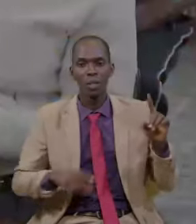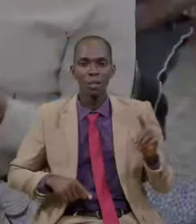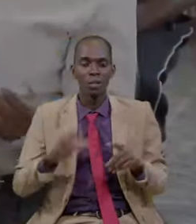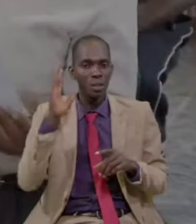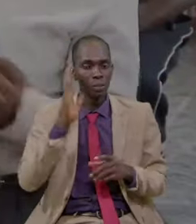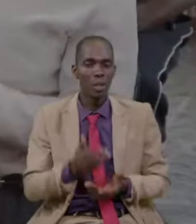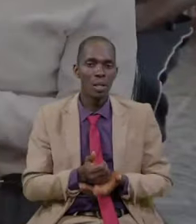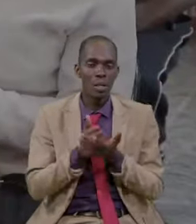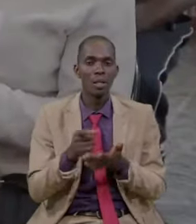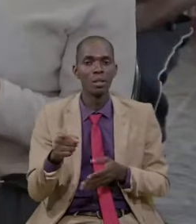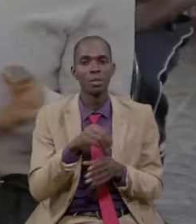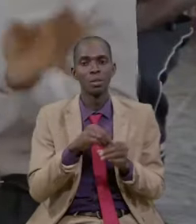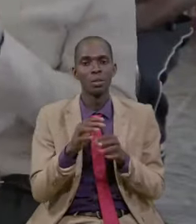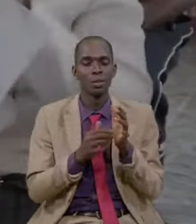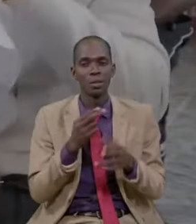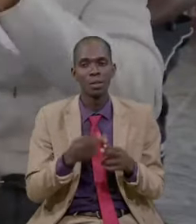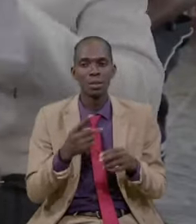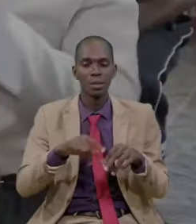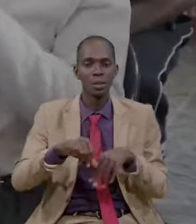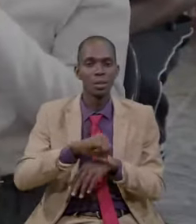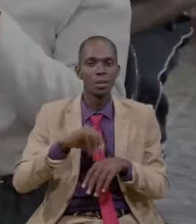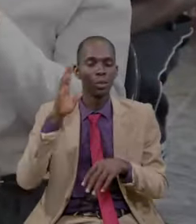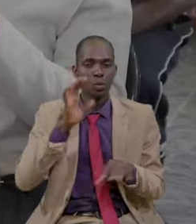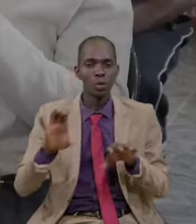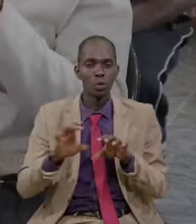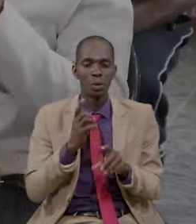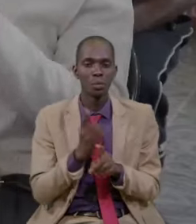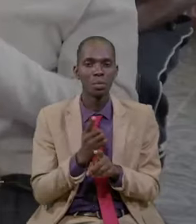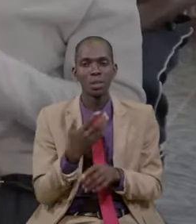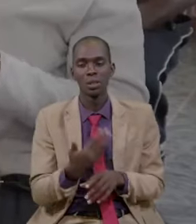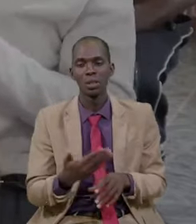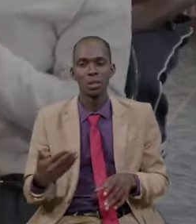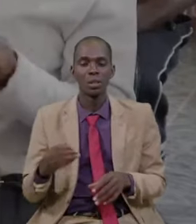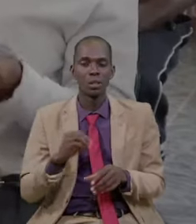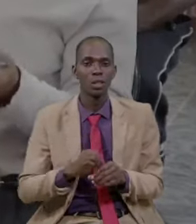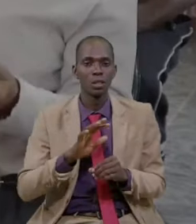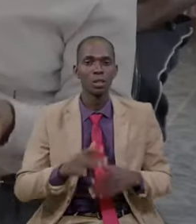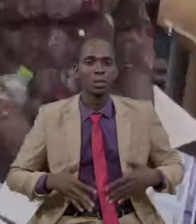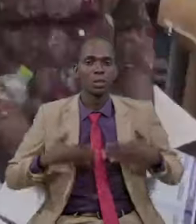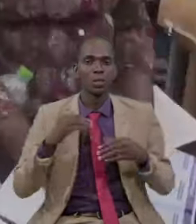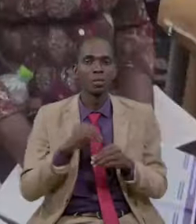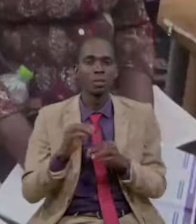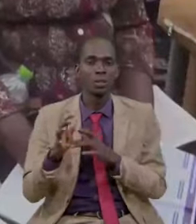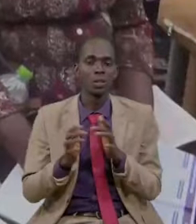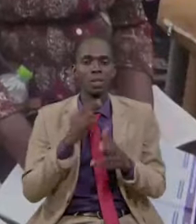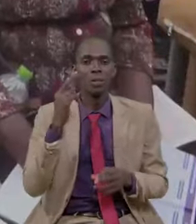équiper. L'onction fera la bonne chose dans votre vie au nom de Jésus.